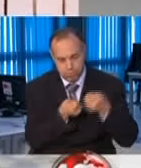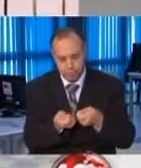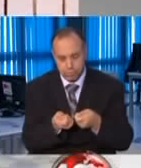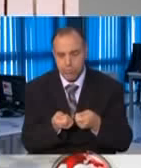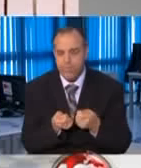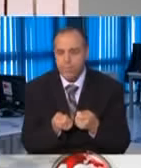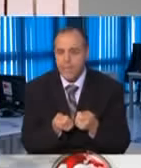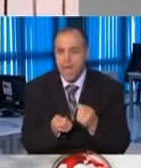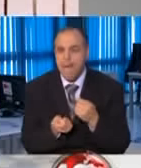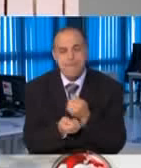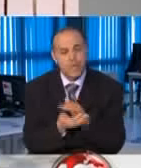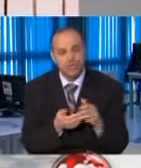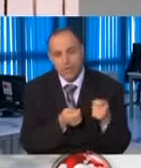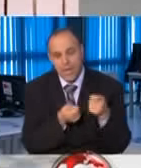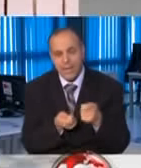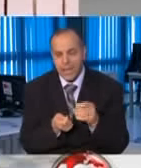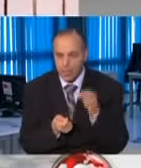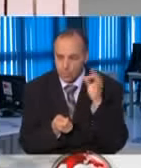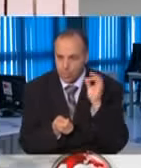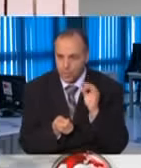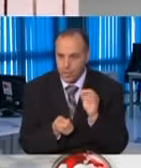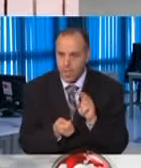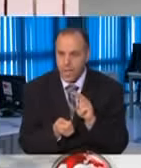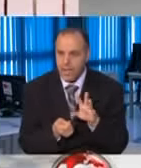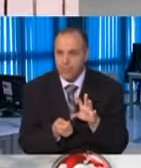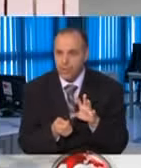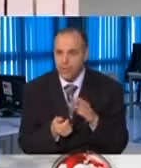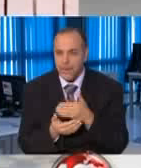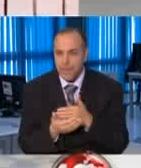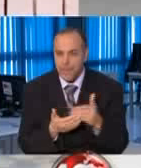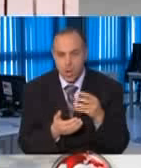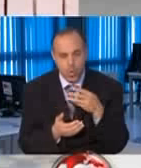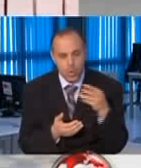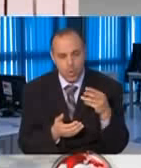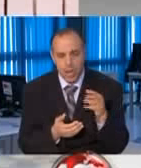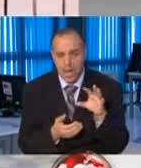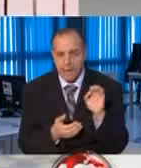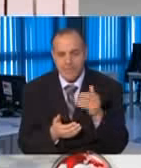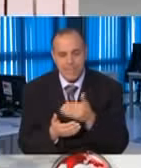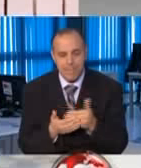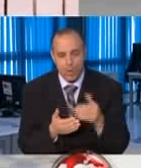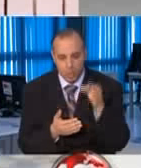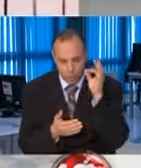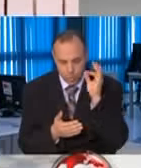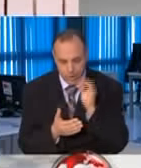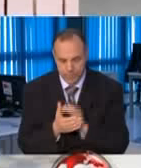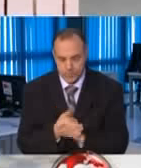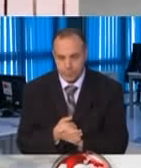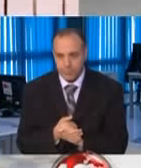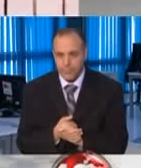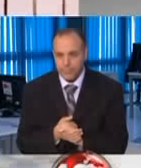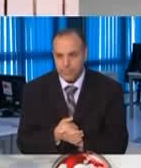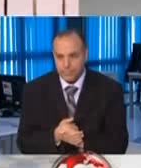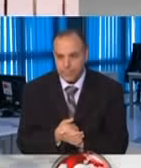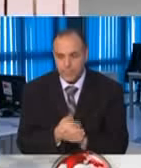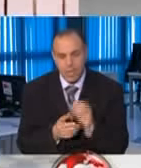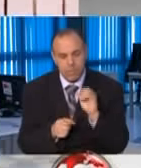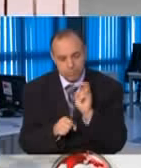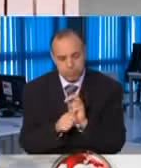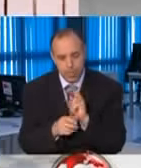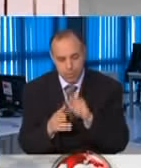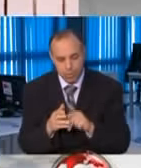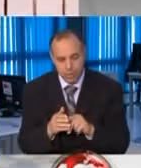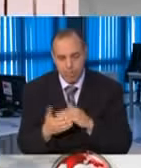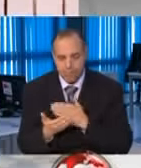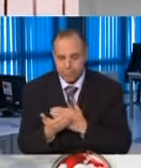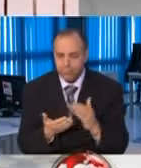في شكل هبة يعني ب 25 مليون أورو أي معادل 50 مليون دينار تونسي، وظفت لمشاريع البنية